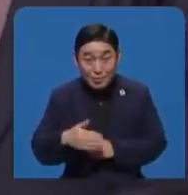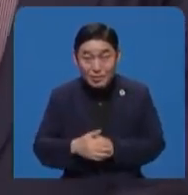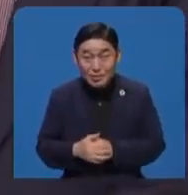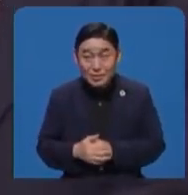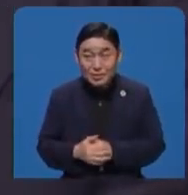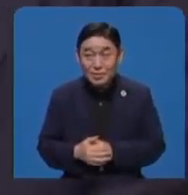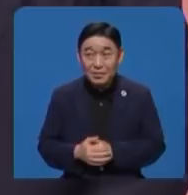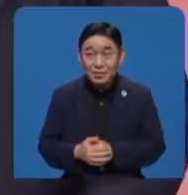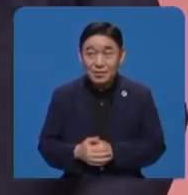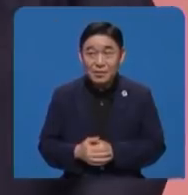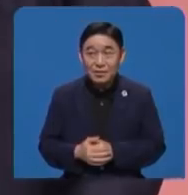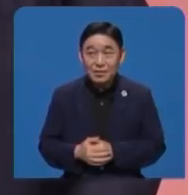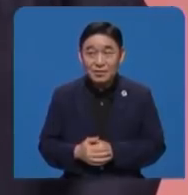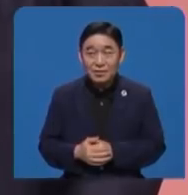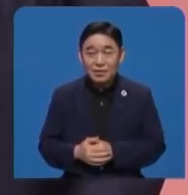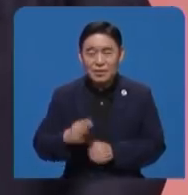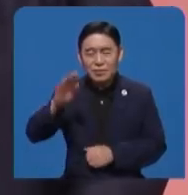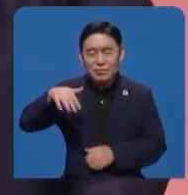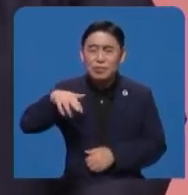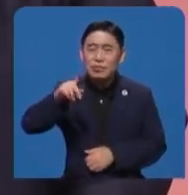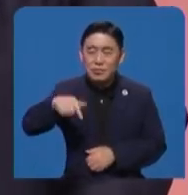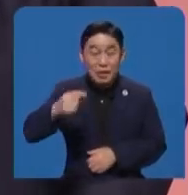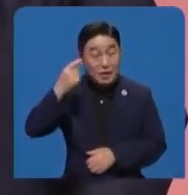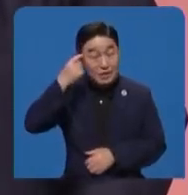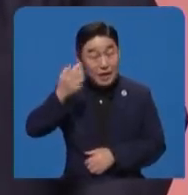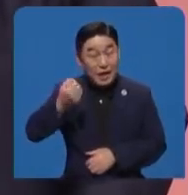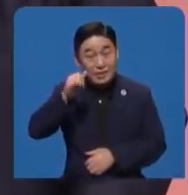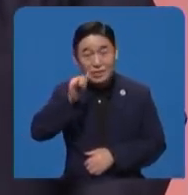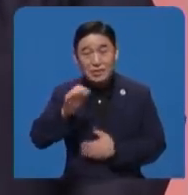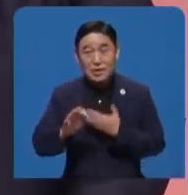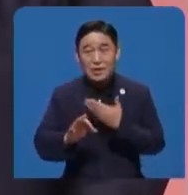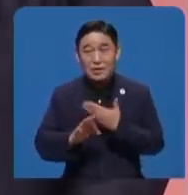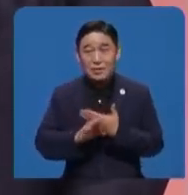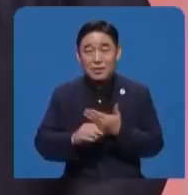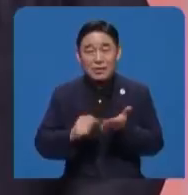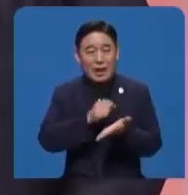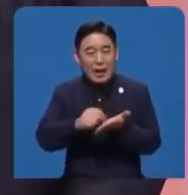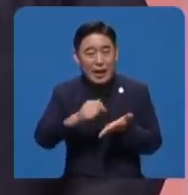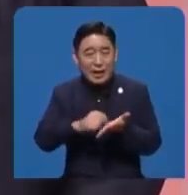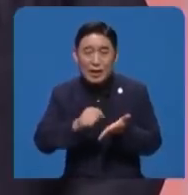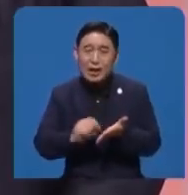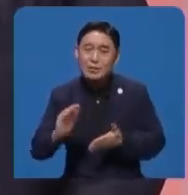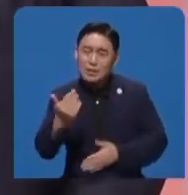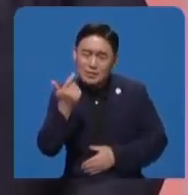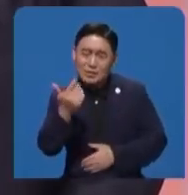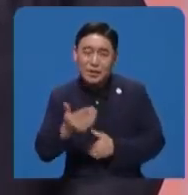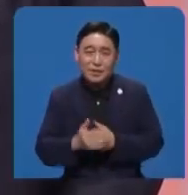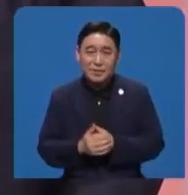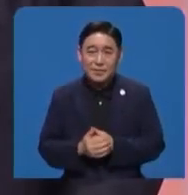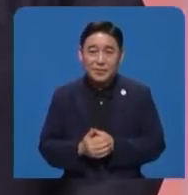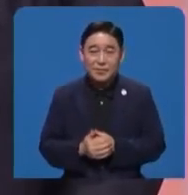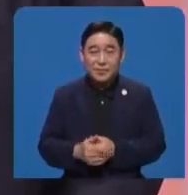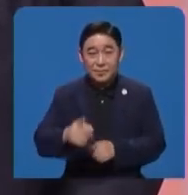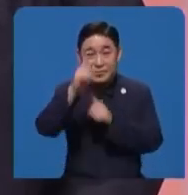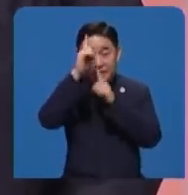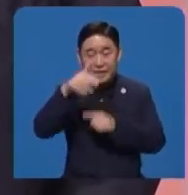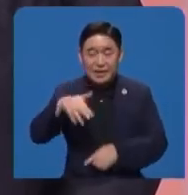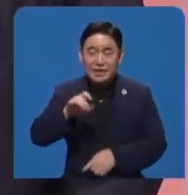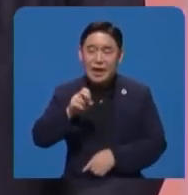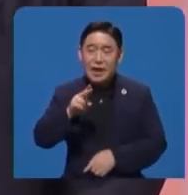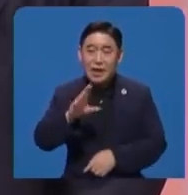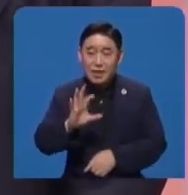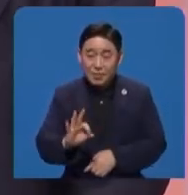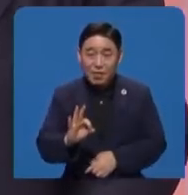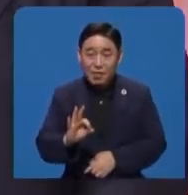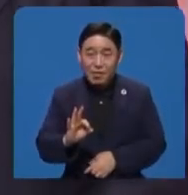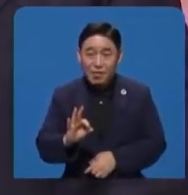없죠? 부적은 뭐 그게 부적이라고 생각을 했으면 제가 알겠습니다. 손바닥에 그러고 다녔겠습니까? 네, 예. 네. 이재명